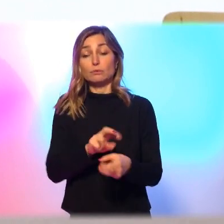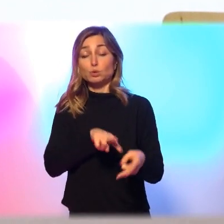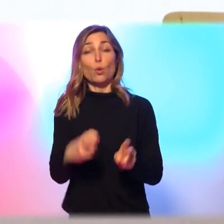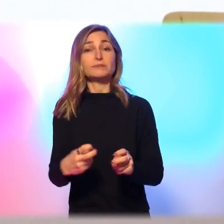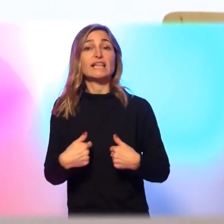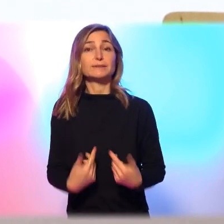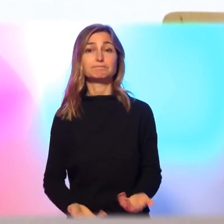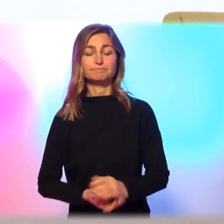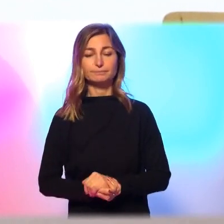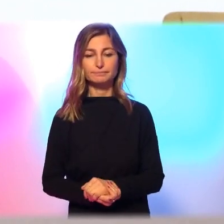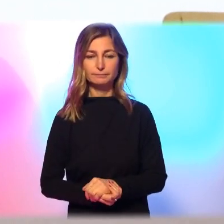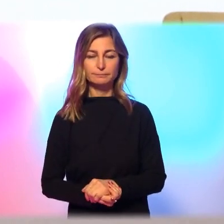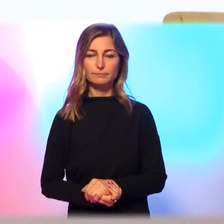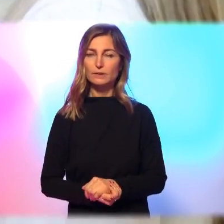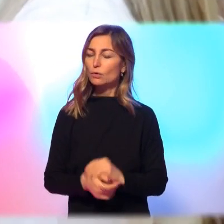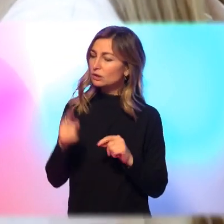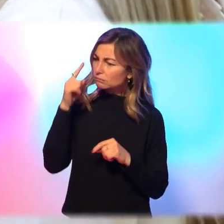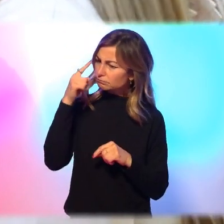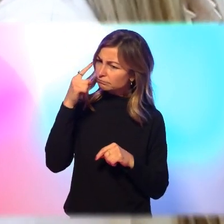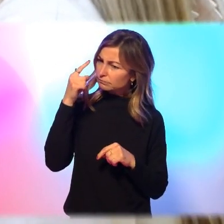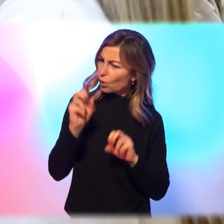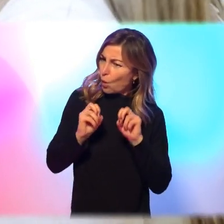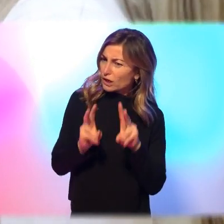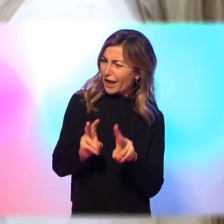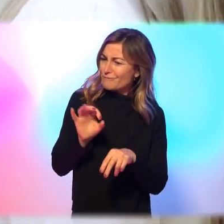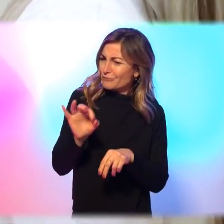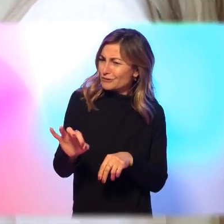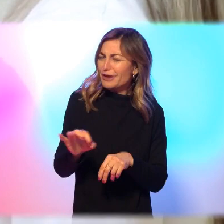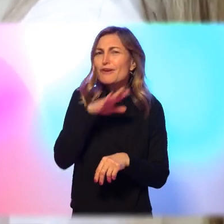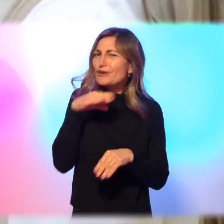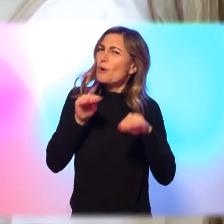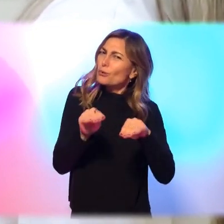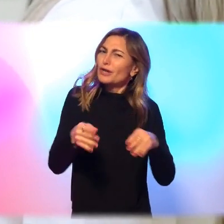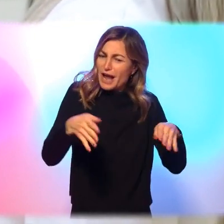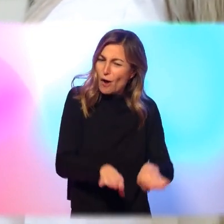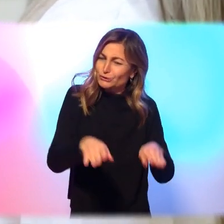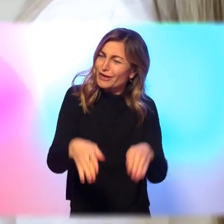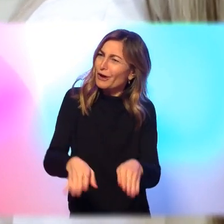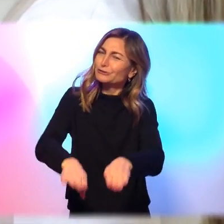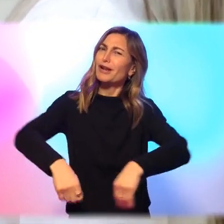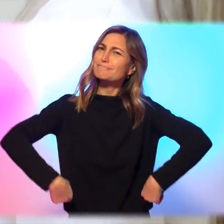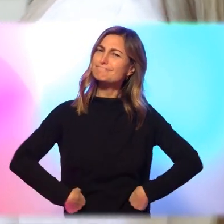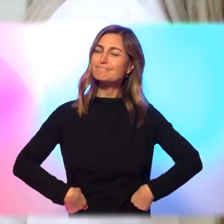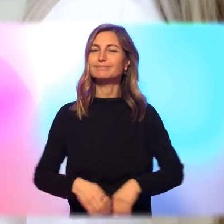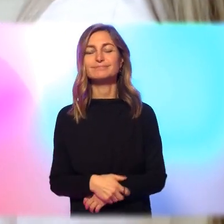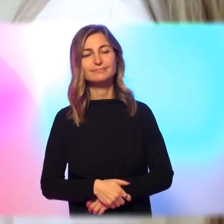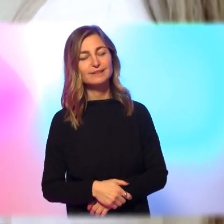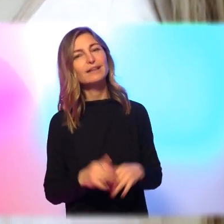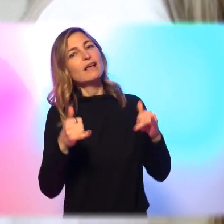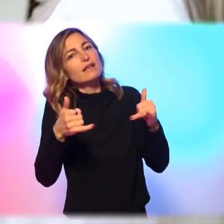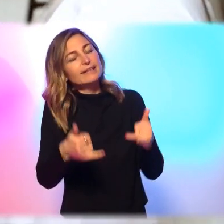denke, das wird man auch tun müssen. Und finden Sie, aber ist das okay, wenn das viel Unterricht